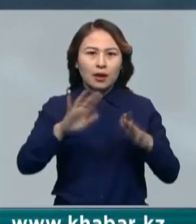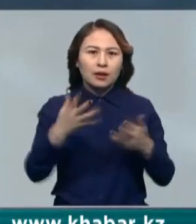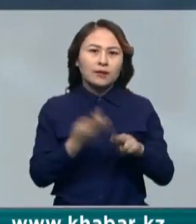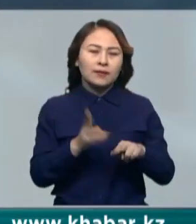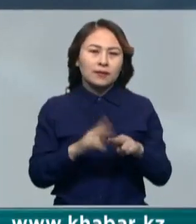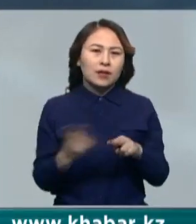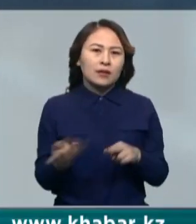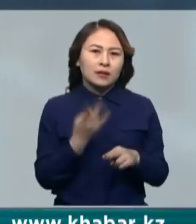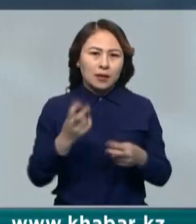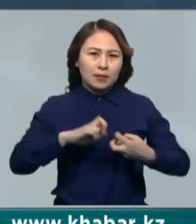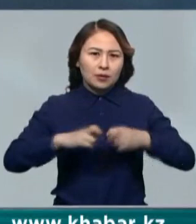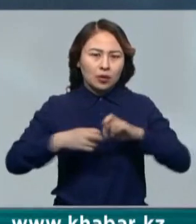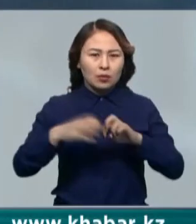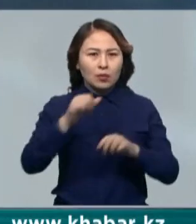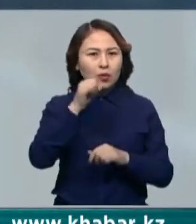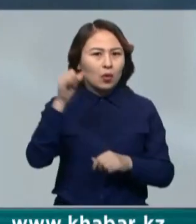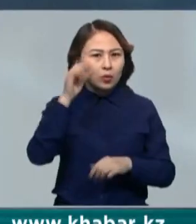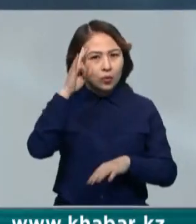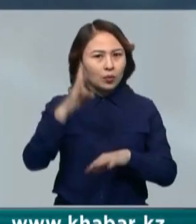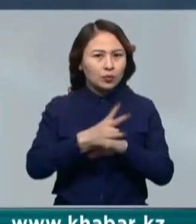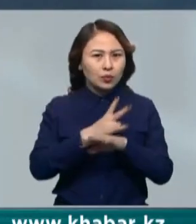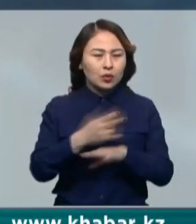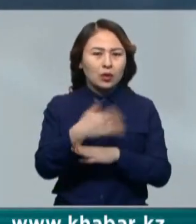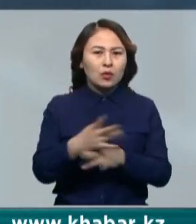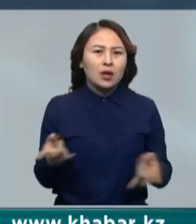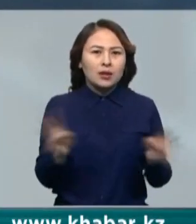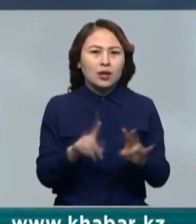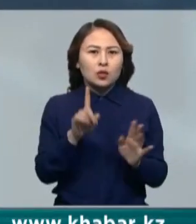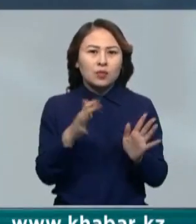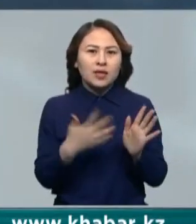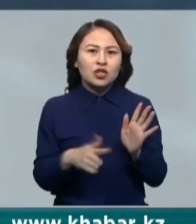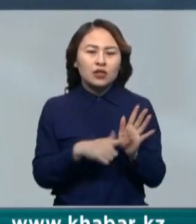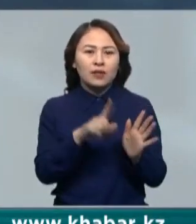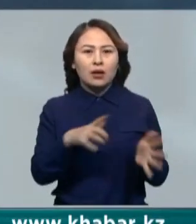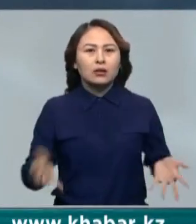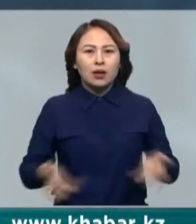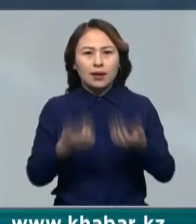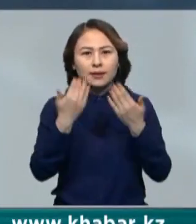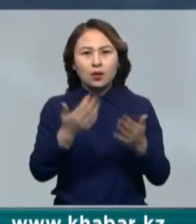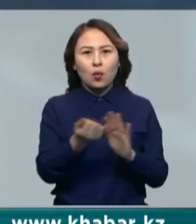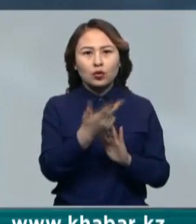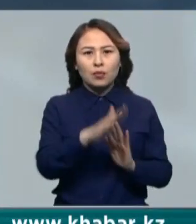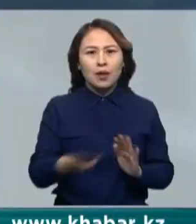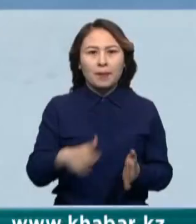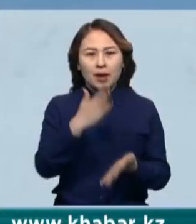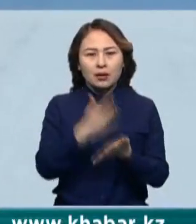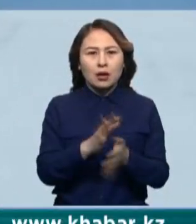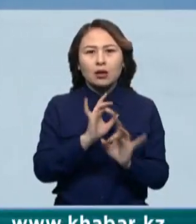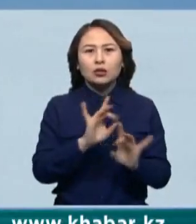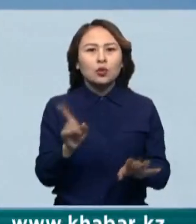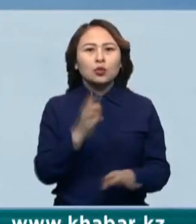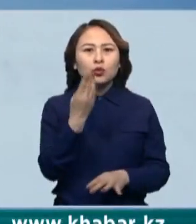жағдай әлі де қиын. Мәселен, өткен тәуліктің өзінде жолда қалған 157 адам құтқарылған. Олардың арасында 13 бала бар. Атап